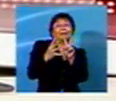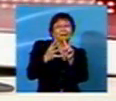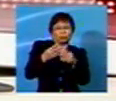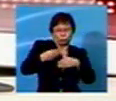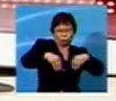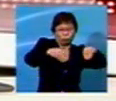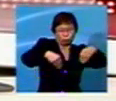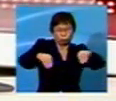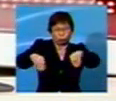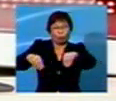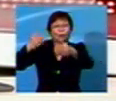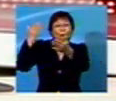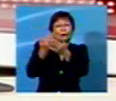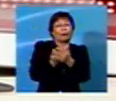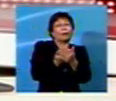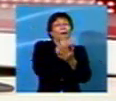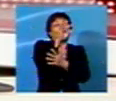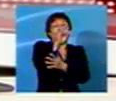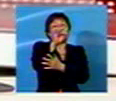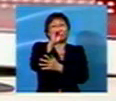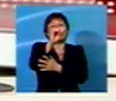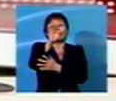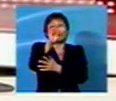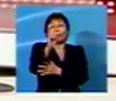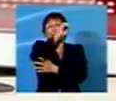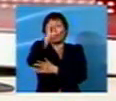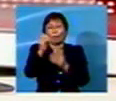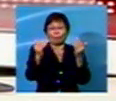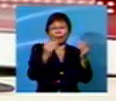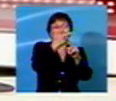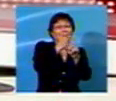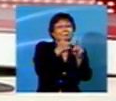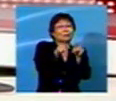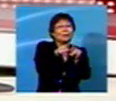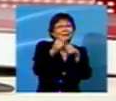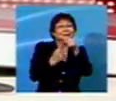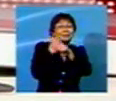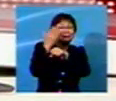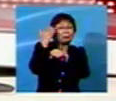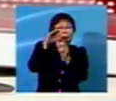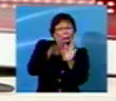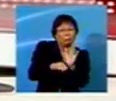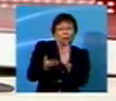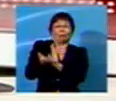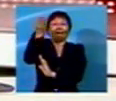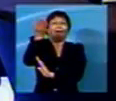masurati telah mencapai pertumbuhan sebanyak 80% berbanding suku sama tahun lalu